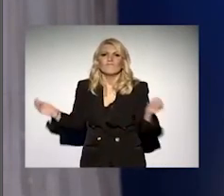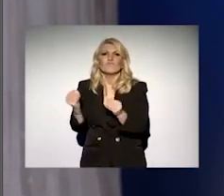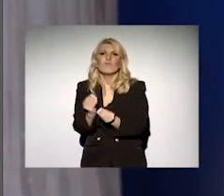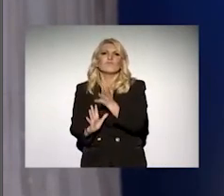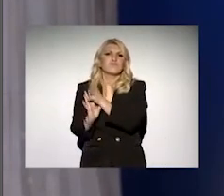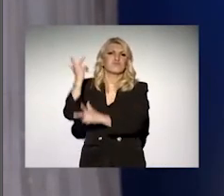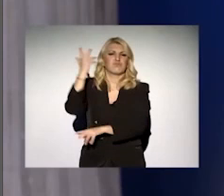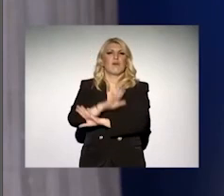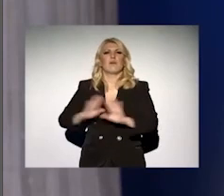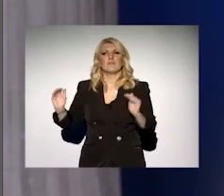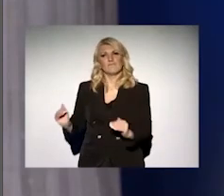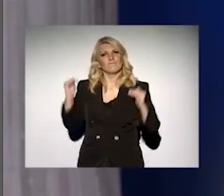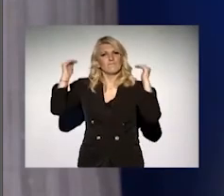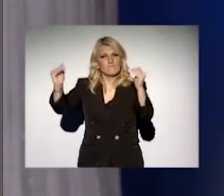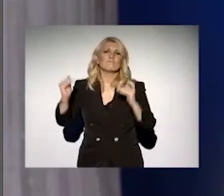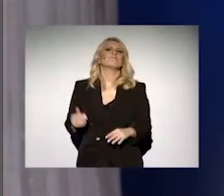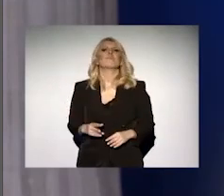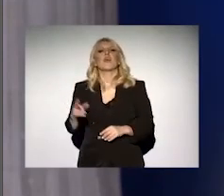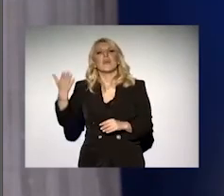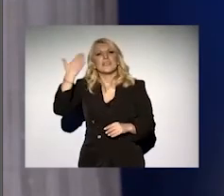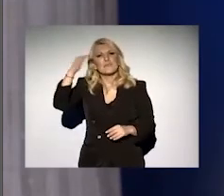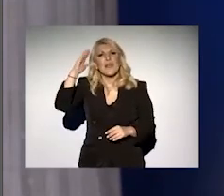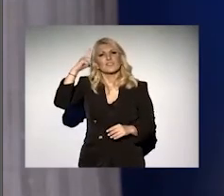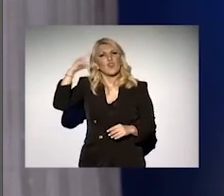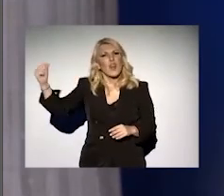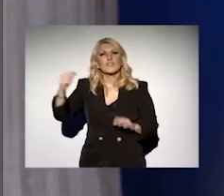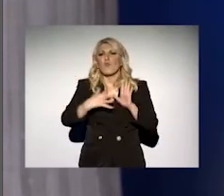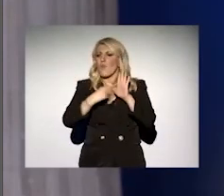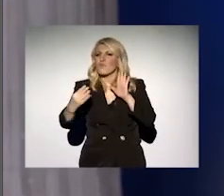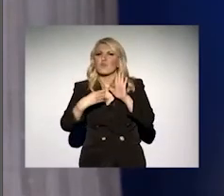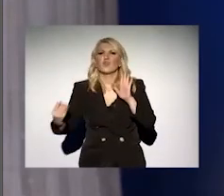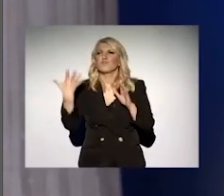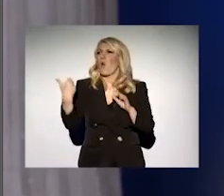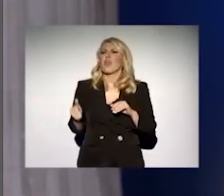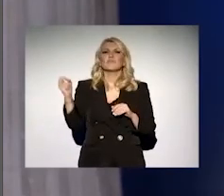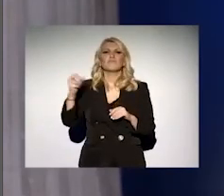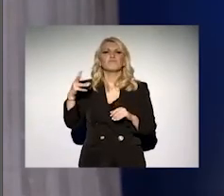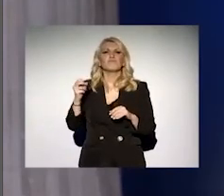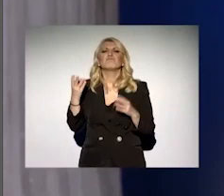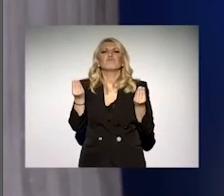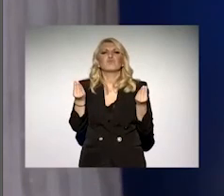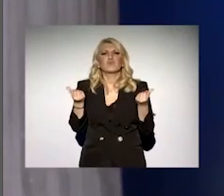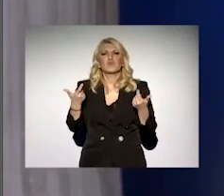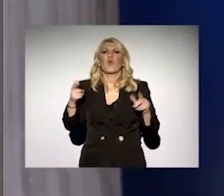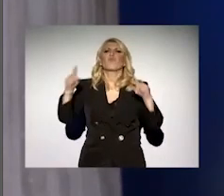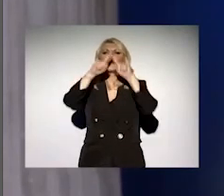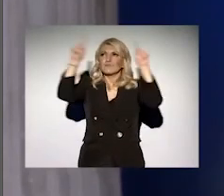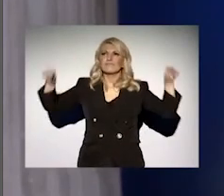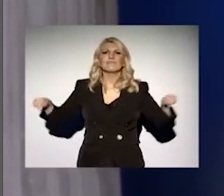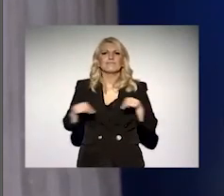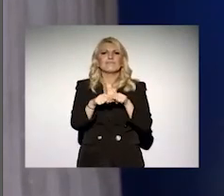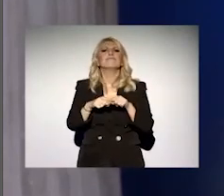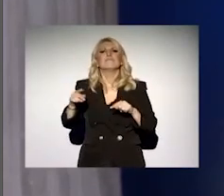ότι όσο κάποιοι βλέπετε πώς πολιτεύονται και βλέπετε πώς προσπαθούν να